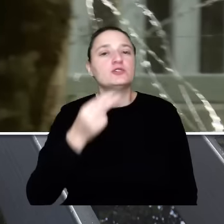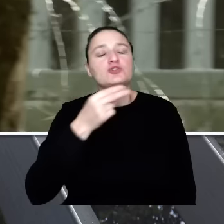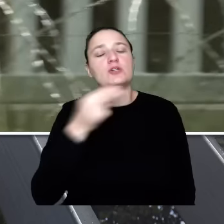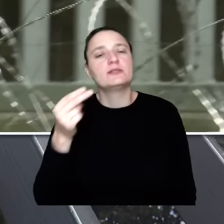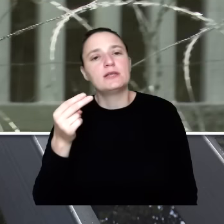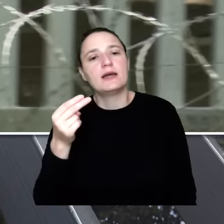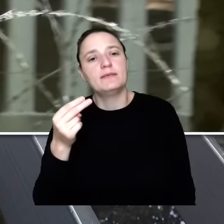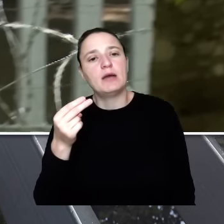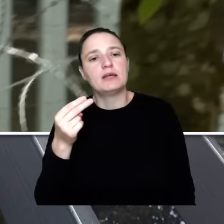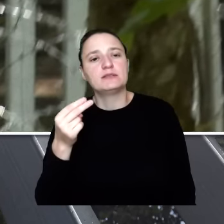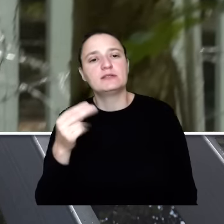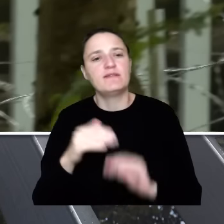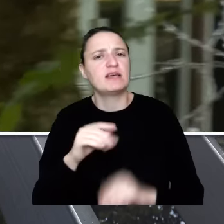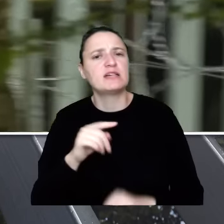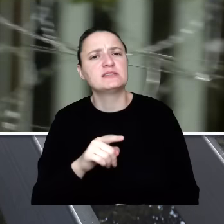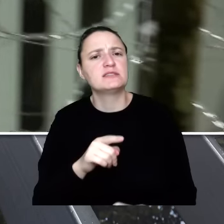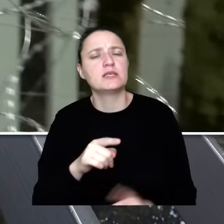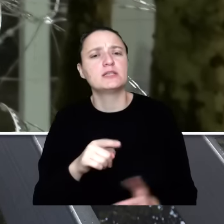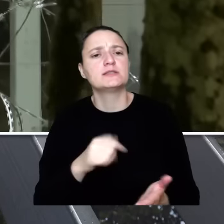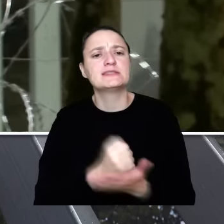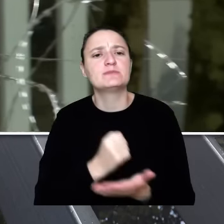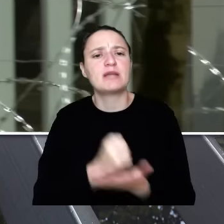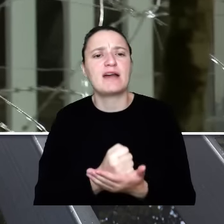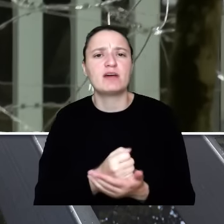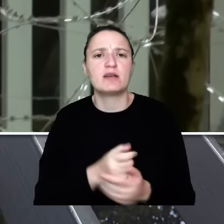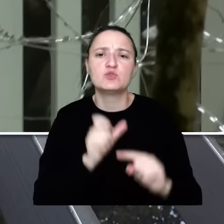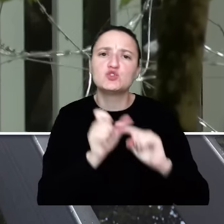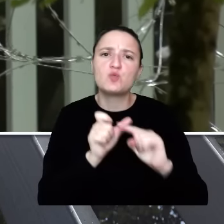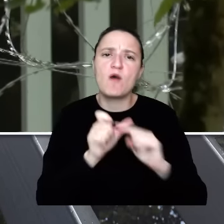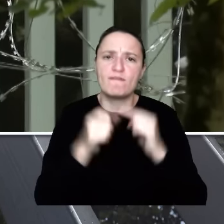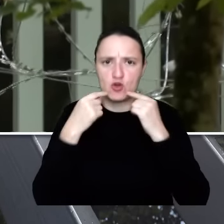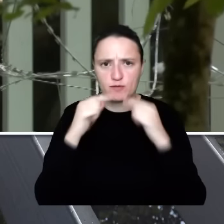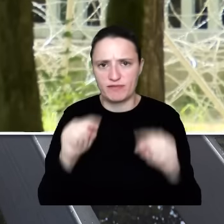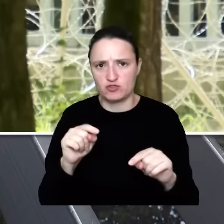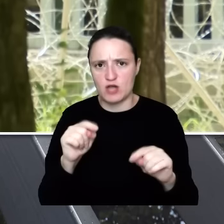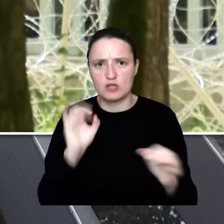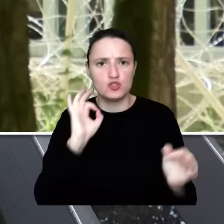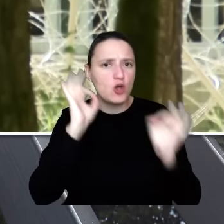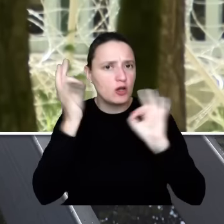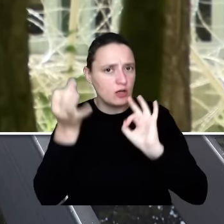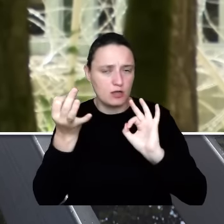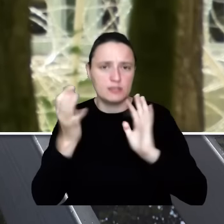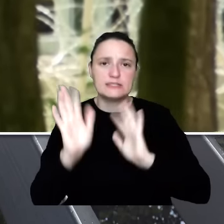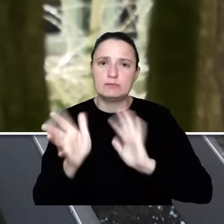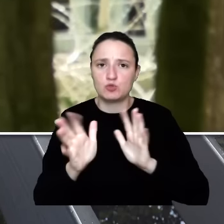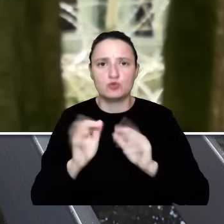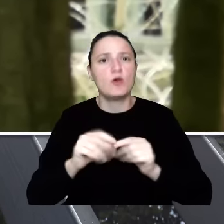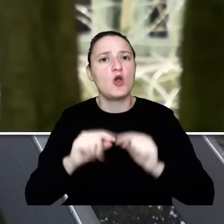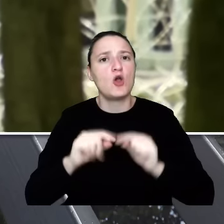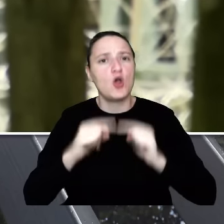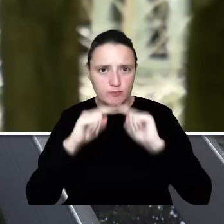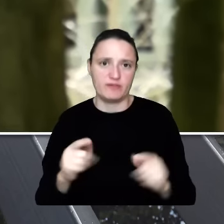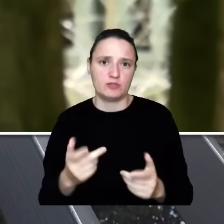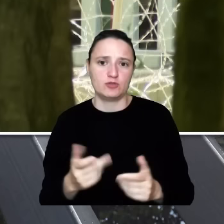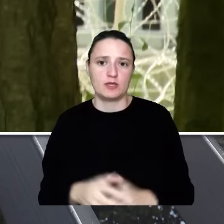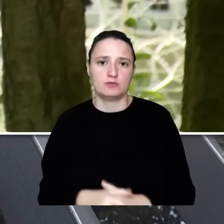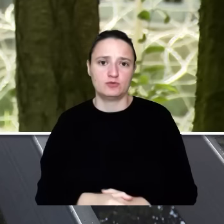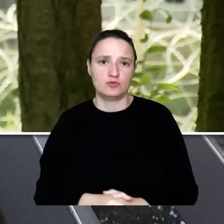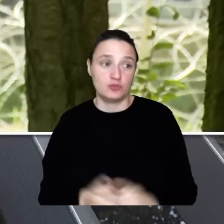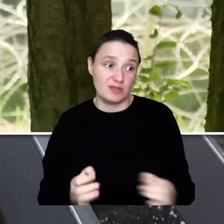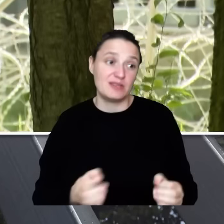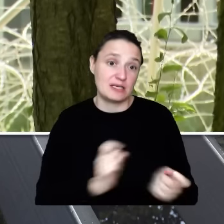redaktor Semka mówił, tego ważenia słów, tej odpowiedzialności, która spoczywa w tej chwili na opozycji. może